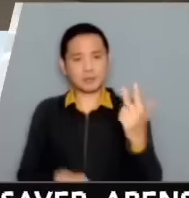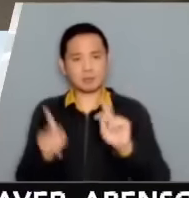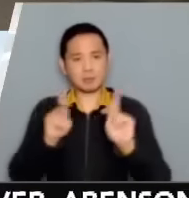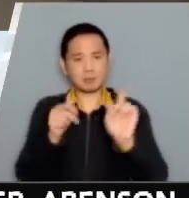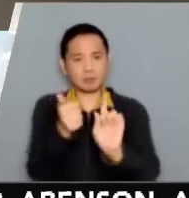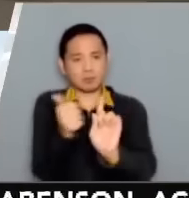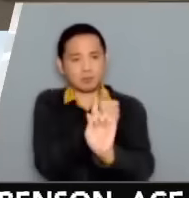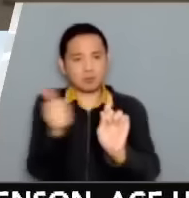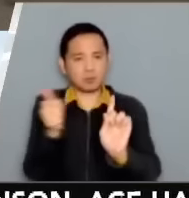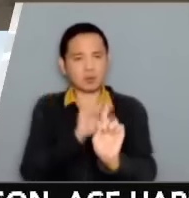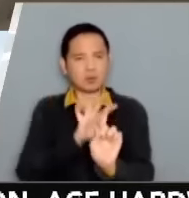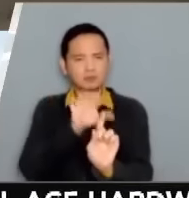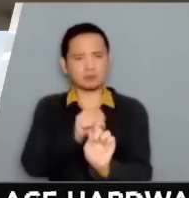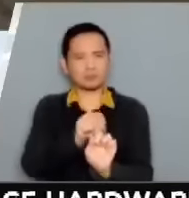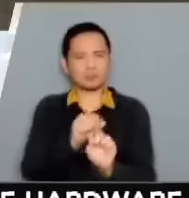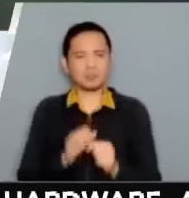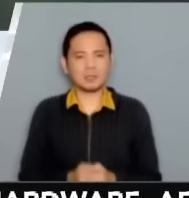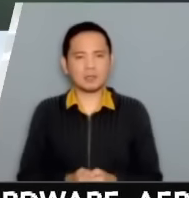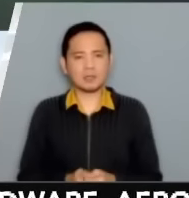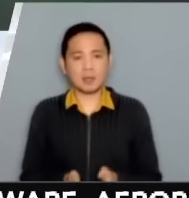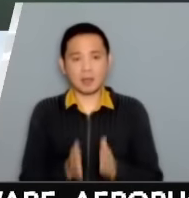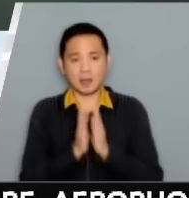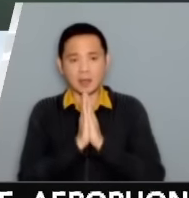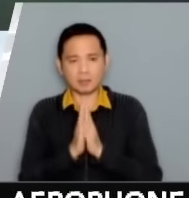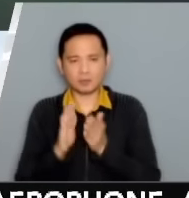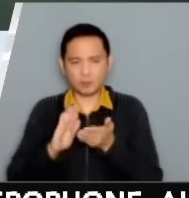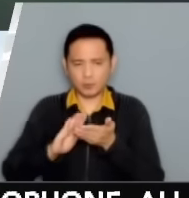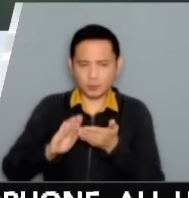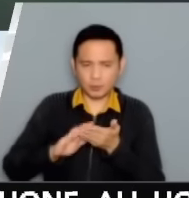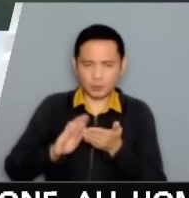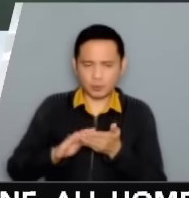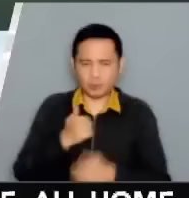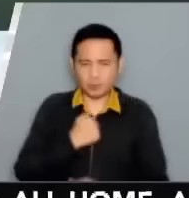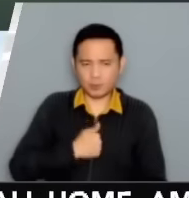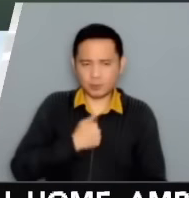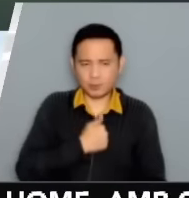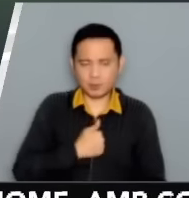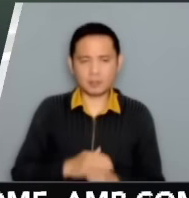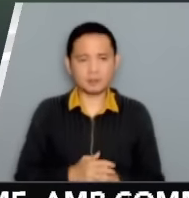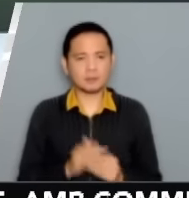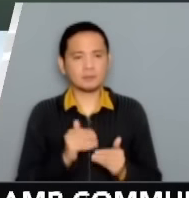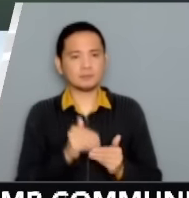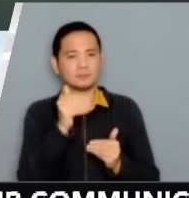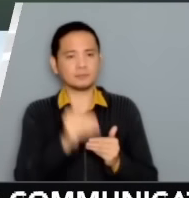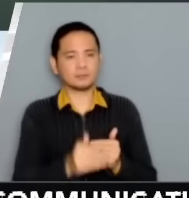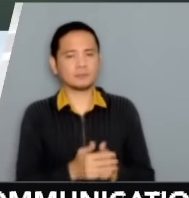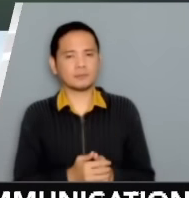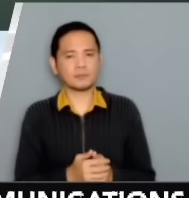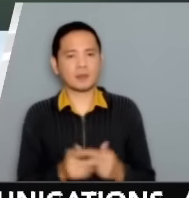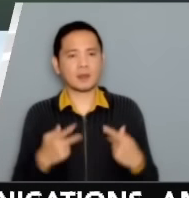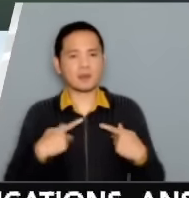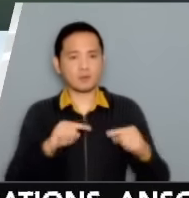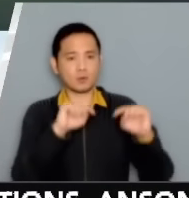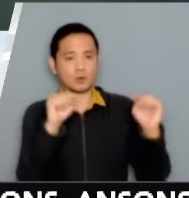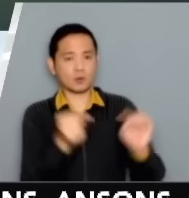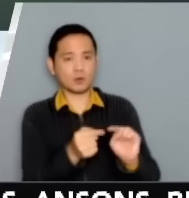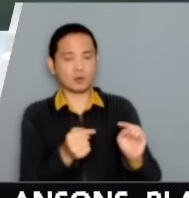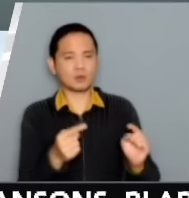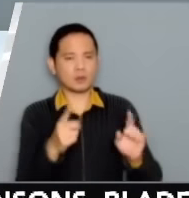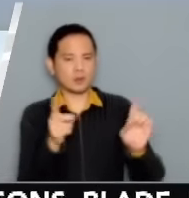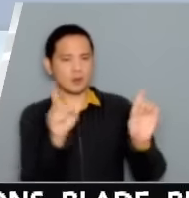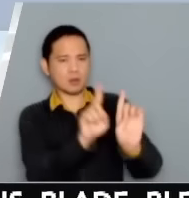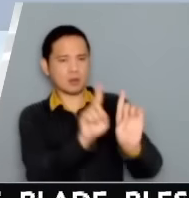at humingi ng tawad sa lalaki. Sa Baseco pa rin, sugatan ang mag-live-in partner matapos silang saksakin ng